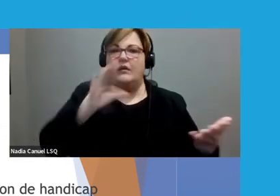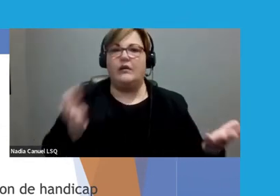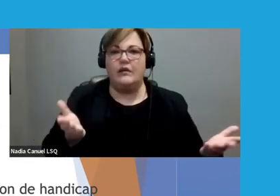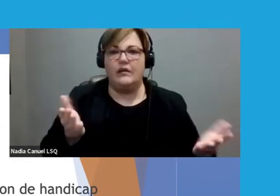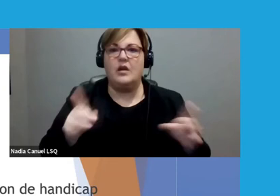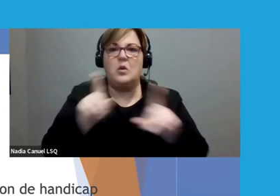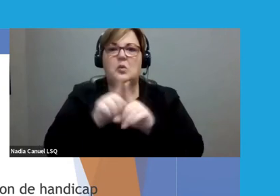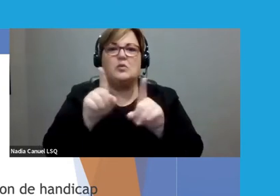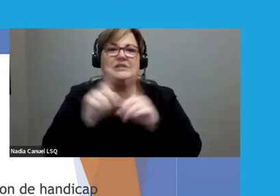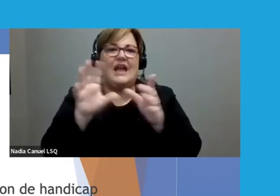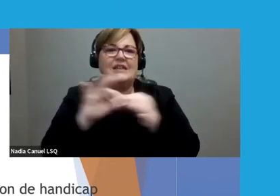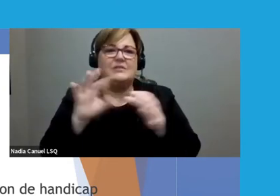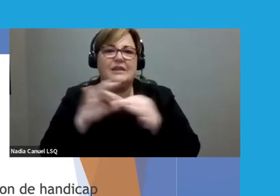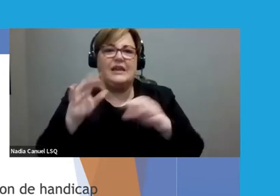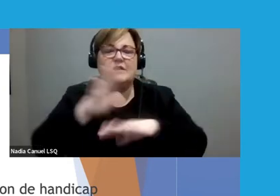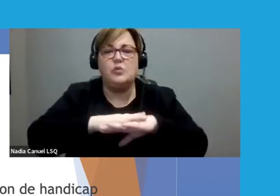Aussi, un petit mot pour parler